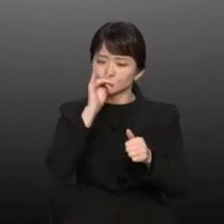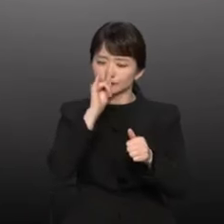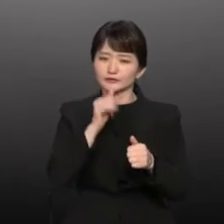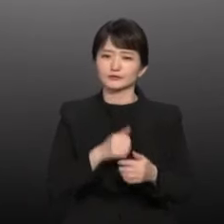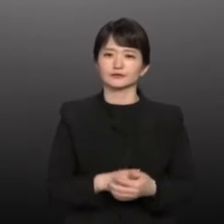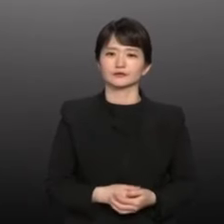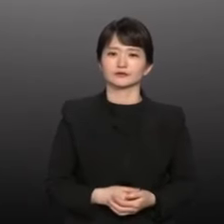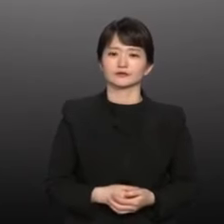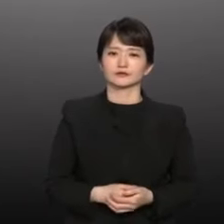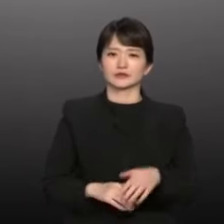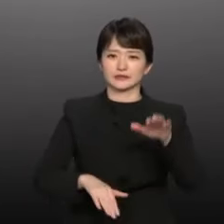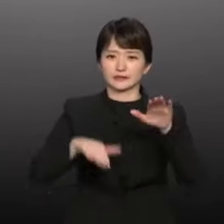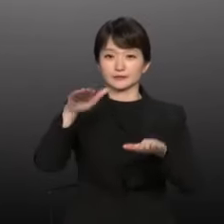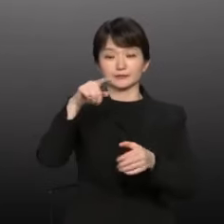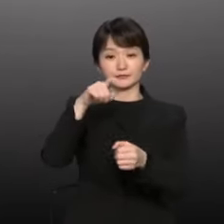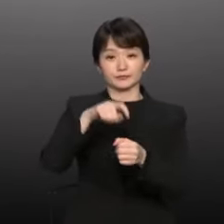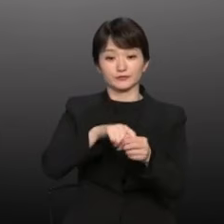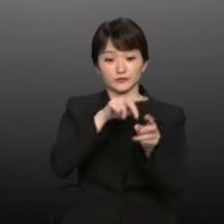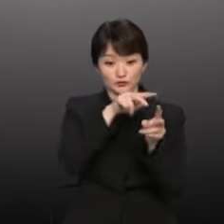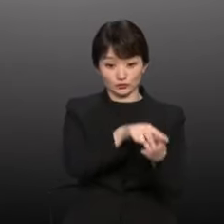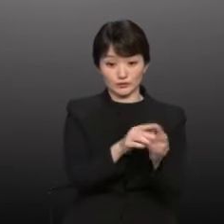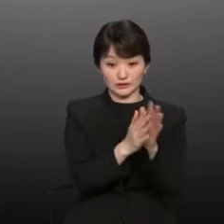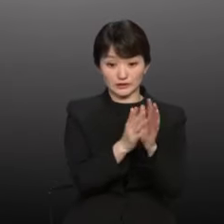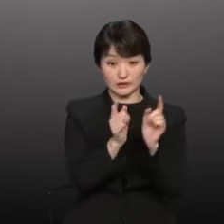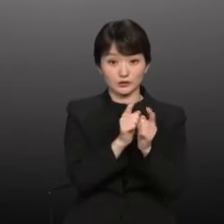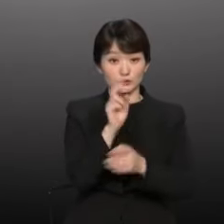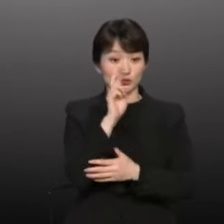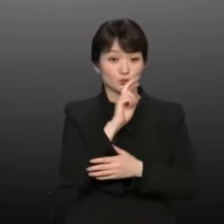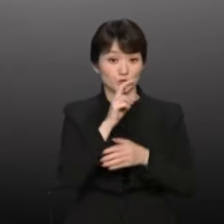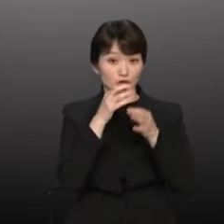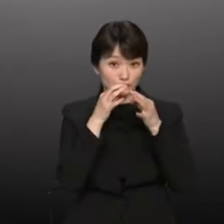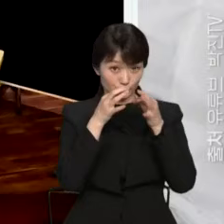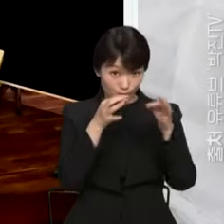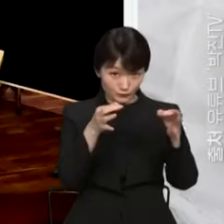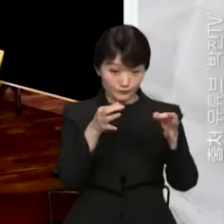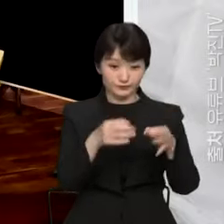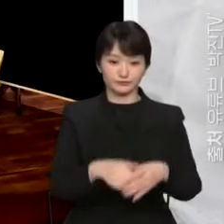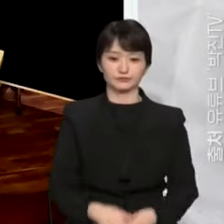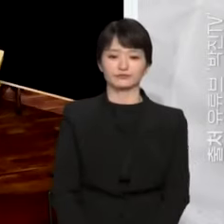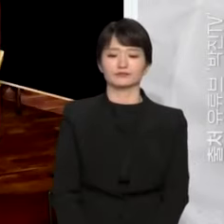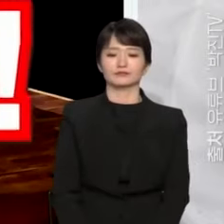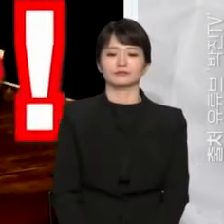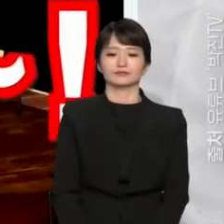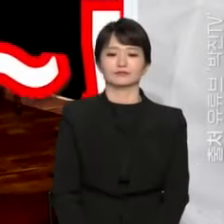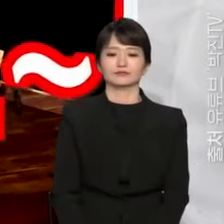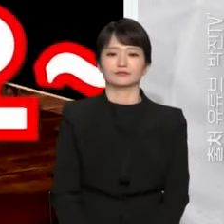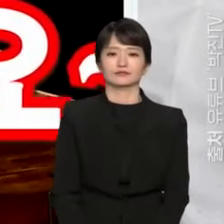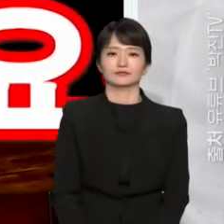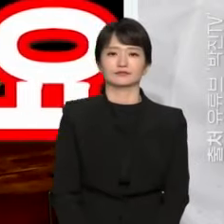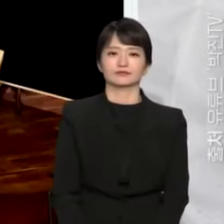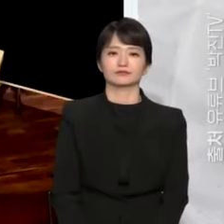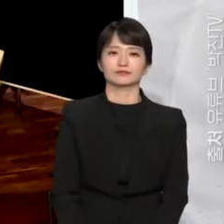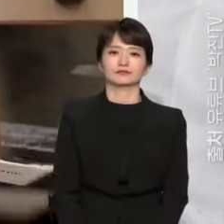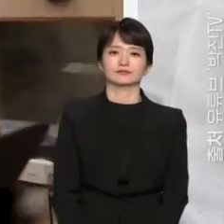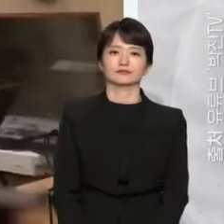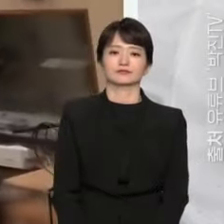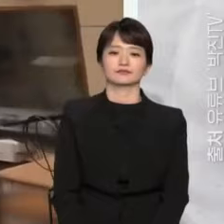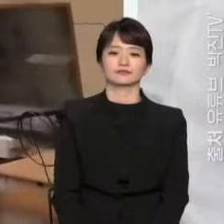그럼에도 차별화를 위해 후보가 직접 노래 실력을 뽐내거나 여러분 힘내세요!